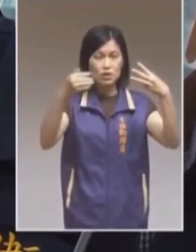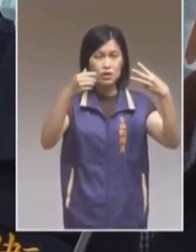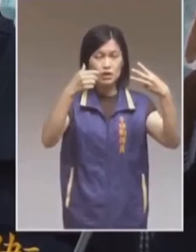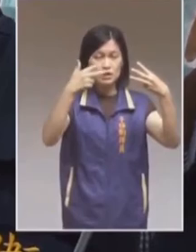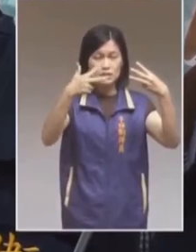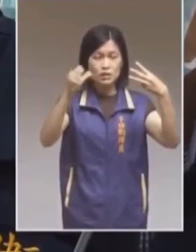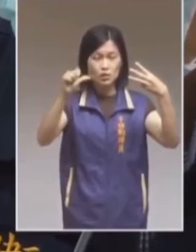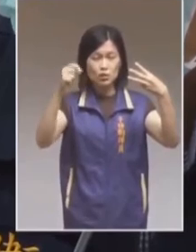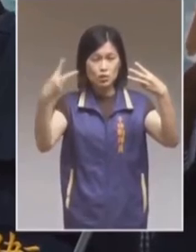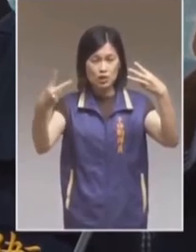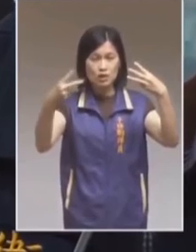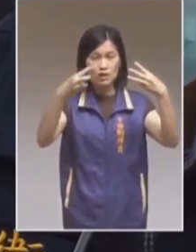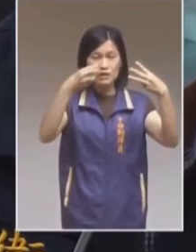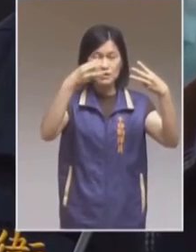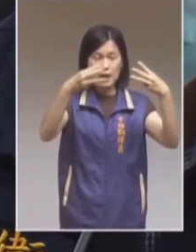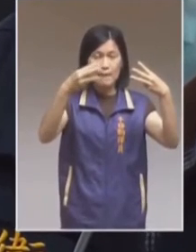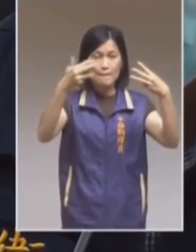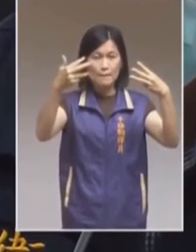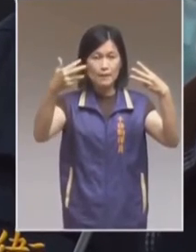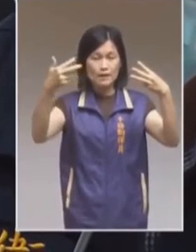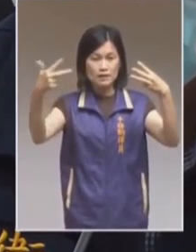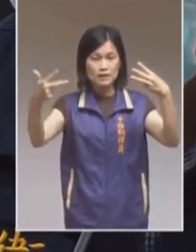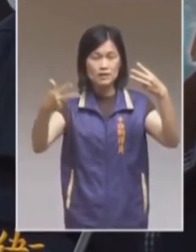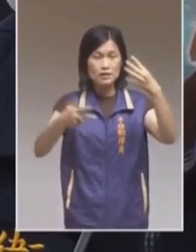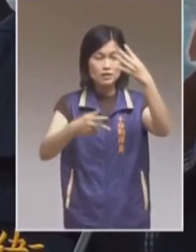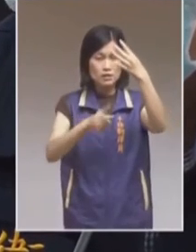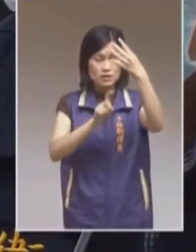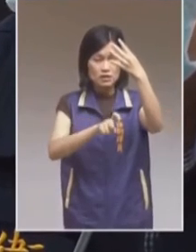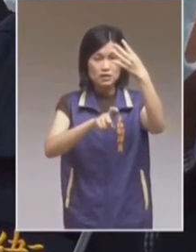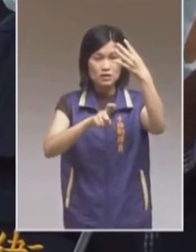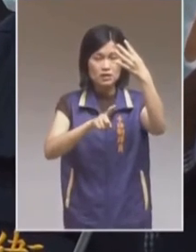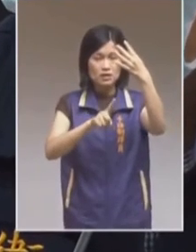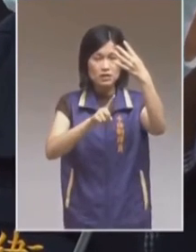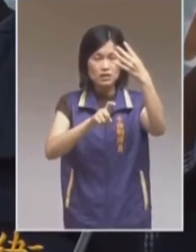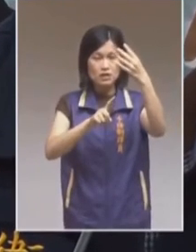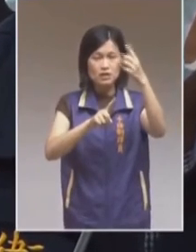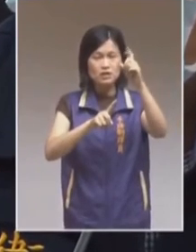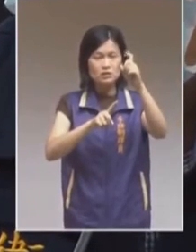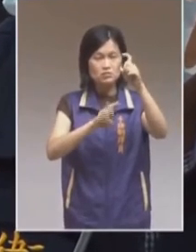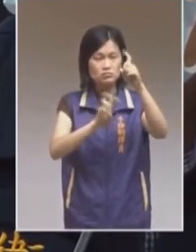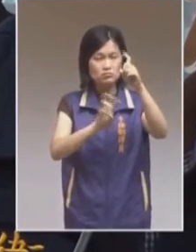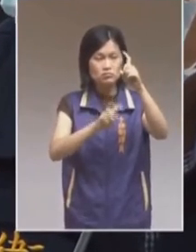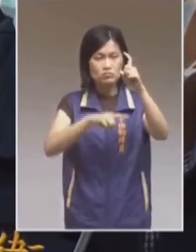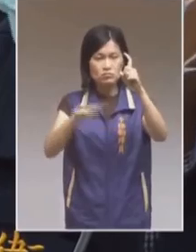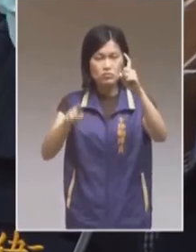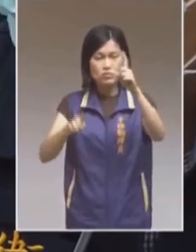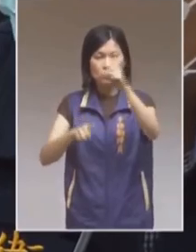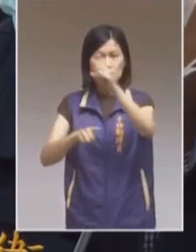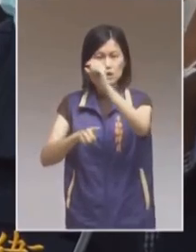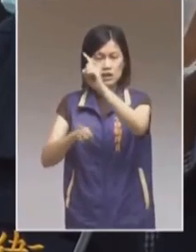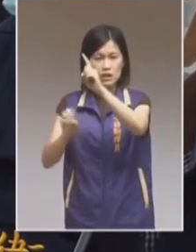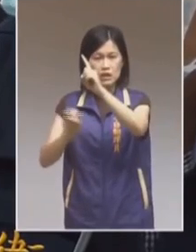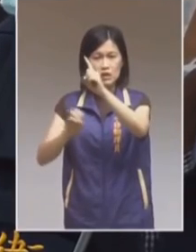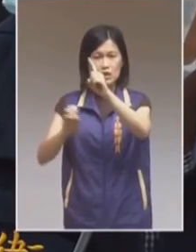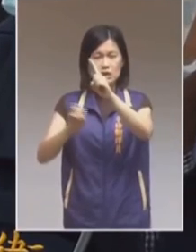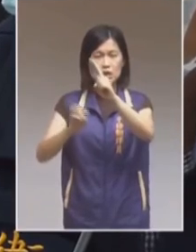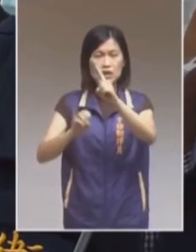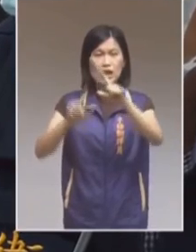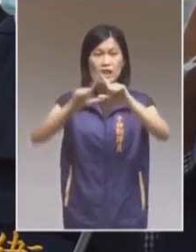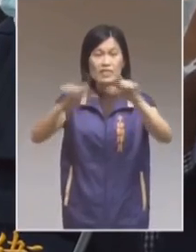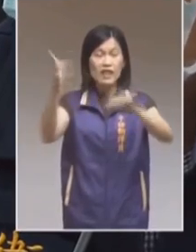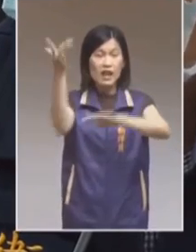本是60，不过其中有2例是转出外县市，而高雄也要开始来试办居家照护。更多的讯息